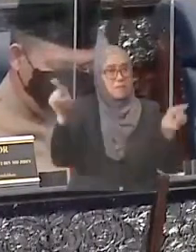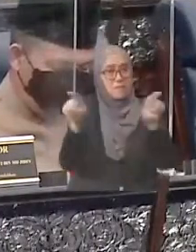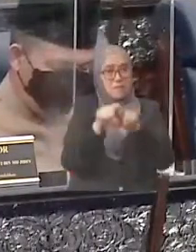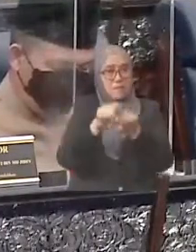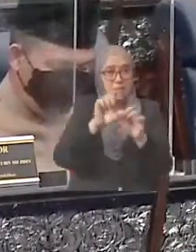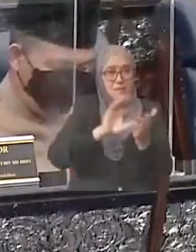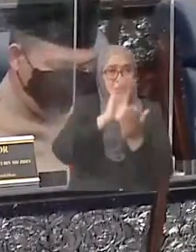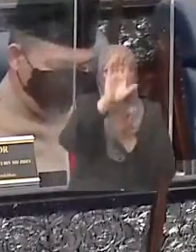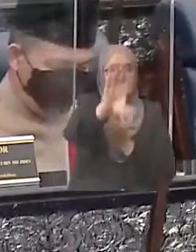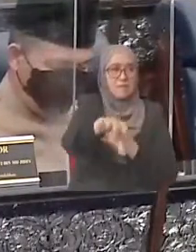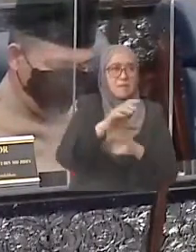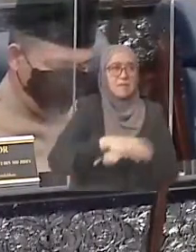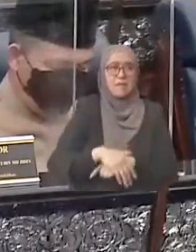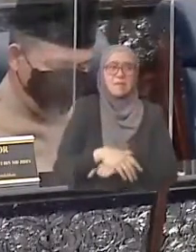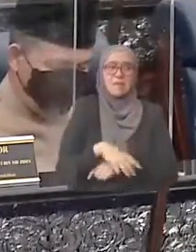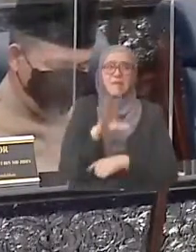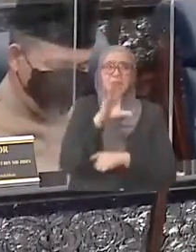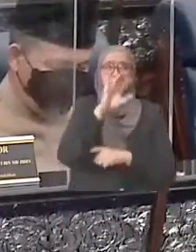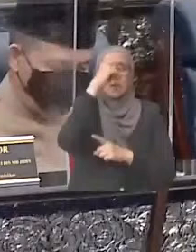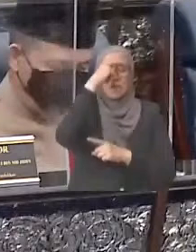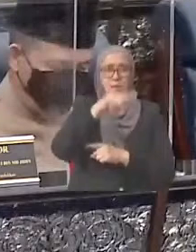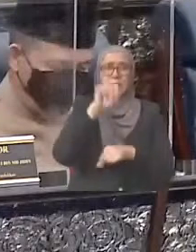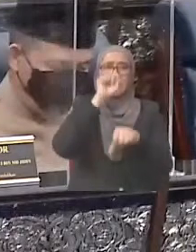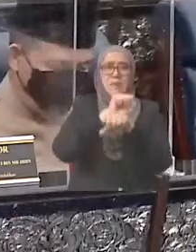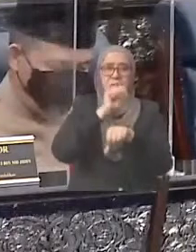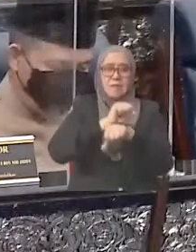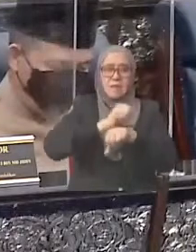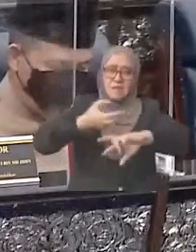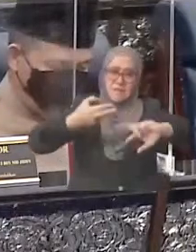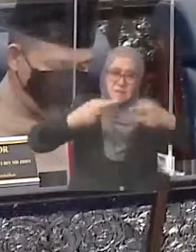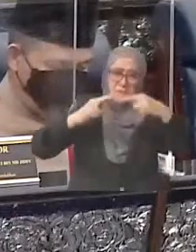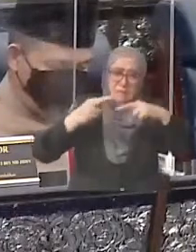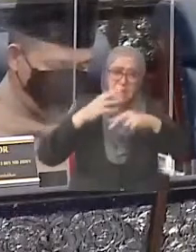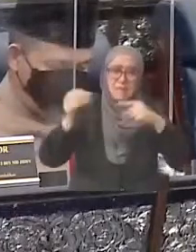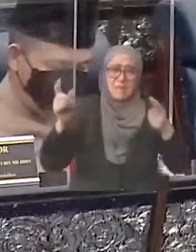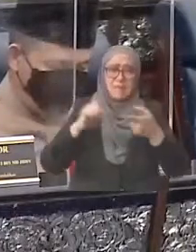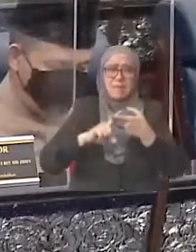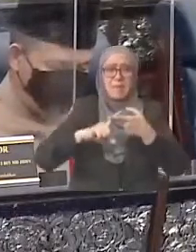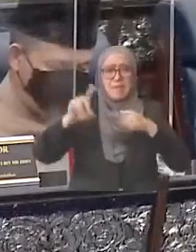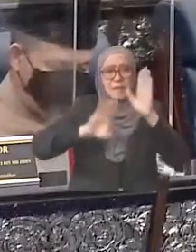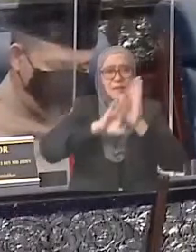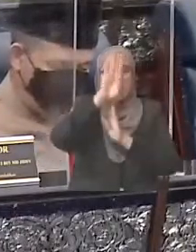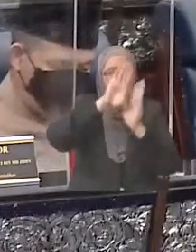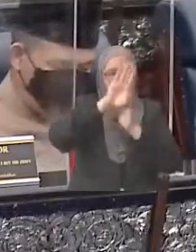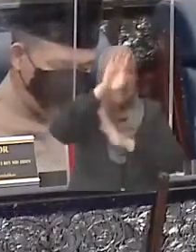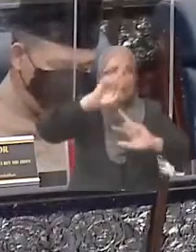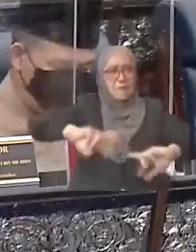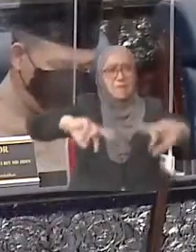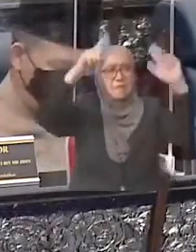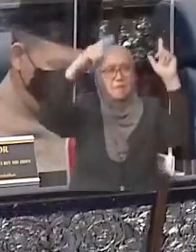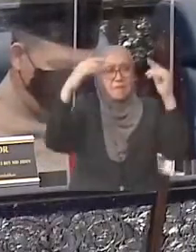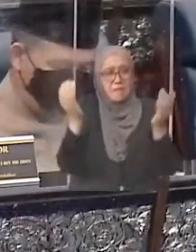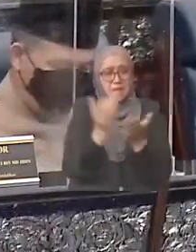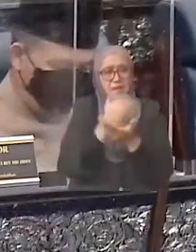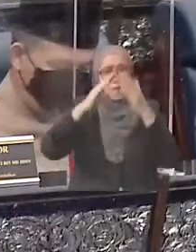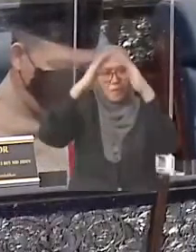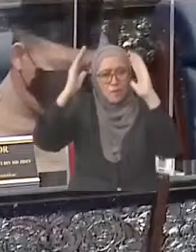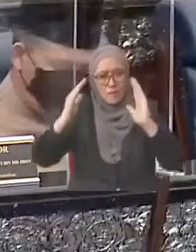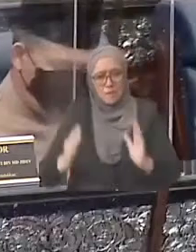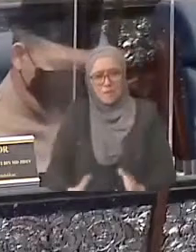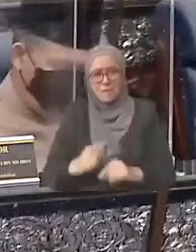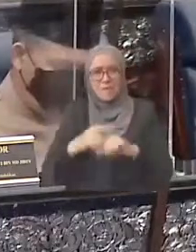Ringgit bagi kerja-kerja pembaikan penyelenggaraan dan pembangunan ke rumah ibadat di kawasan pihak berkuasa tempatan